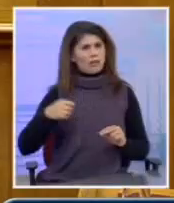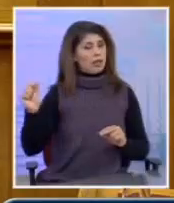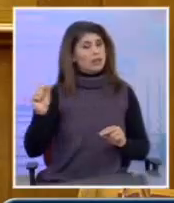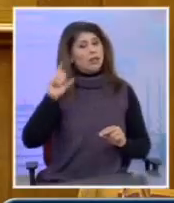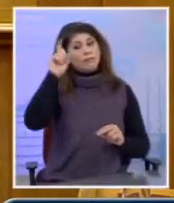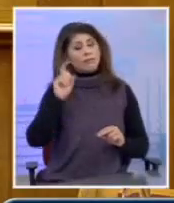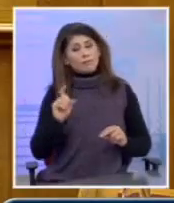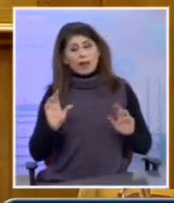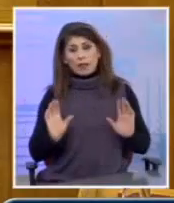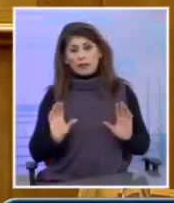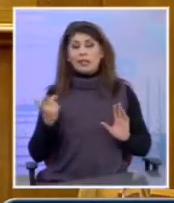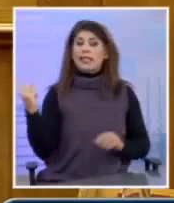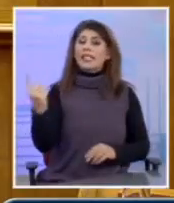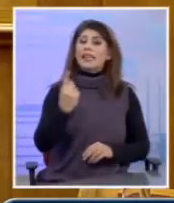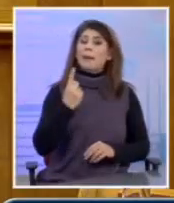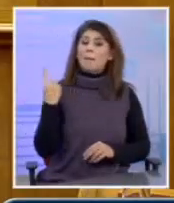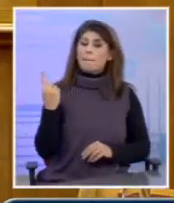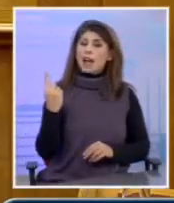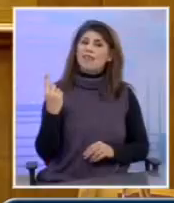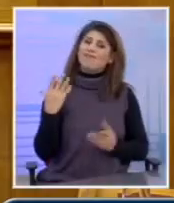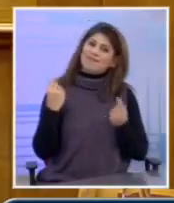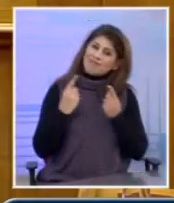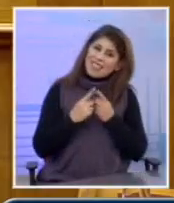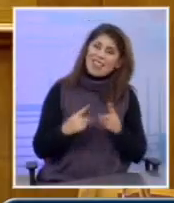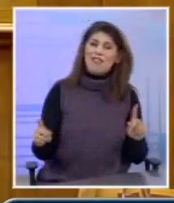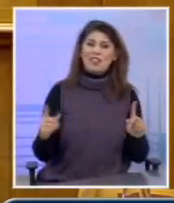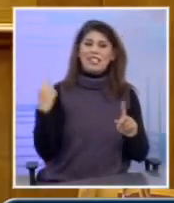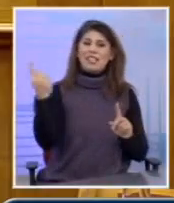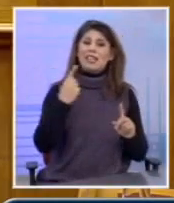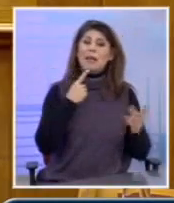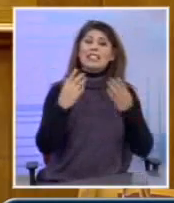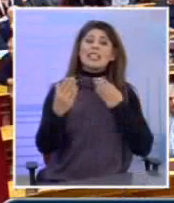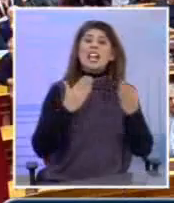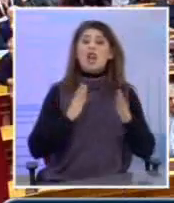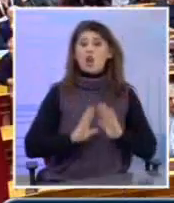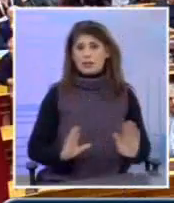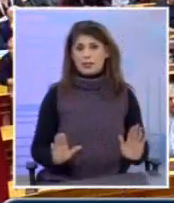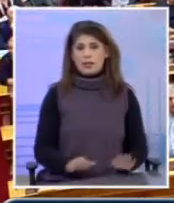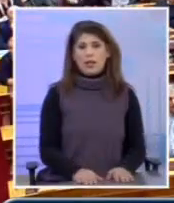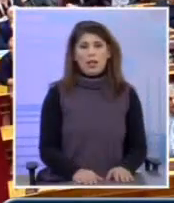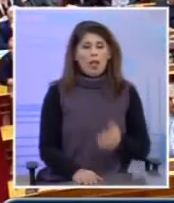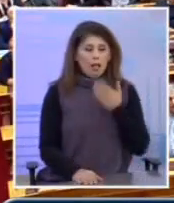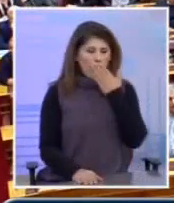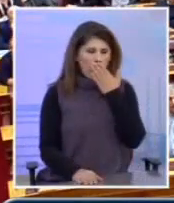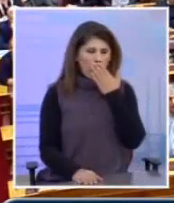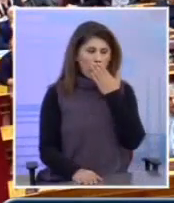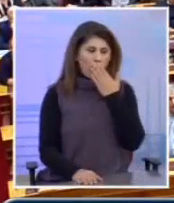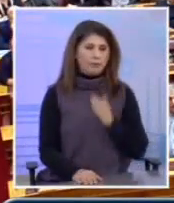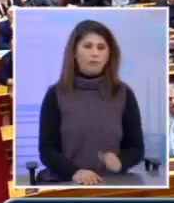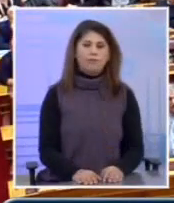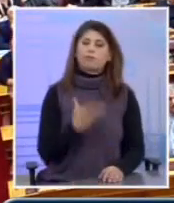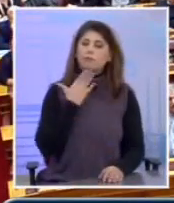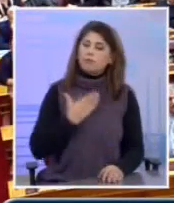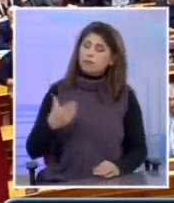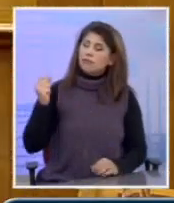διότι το κλίμα ήταν διαφορετικό εκεί, ήταν κλίμα συνεννόησης, και ο Μητροπολίτης